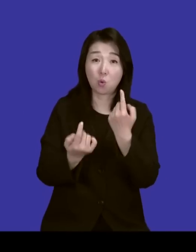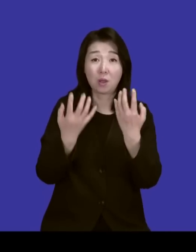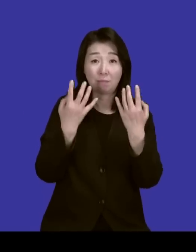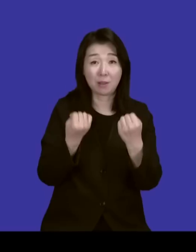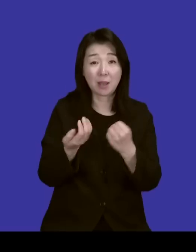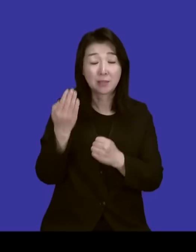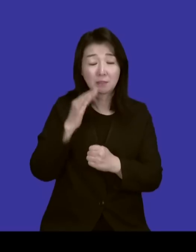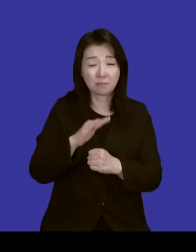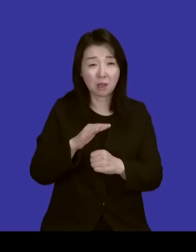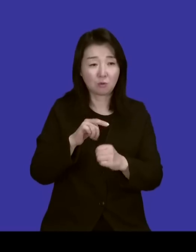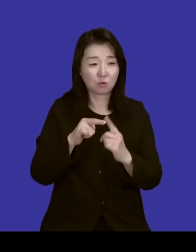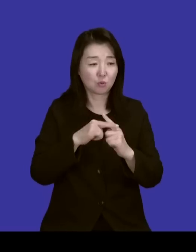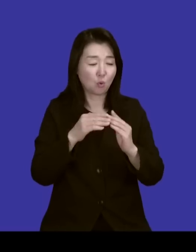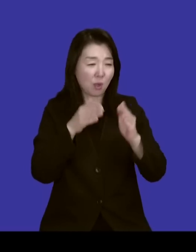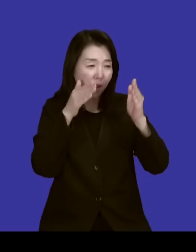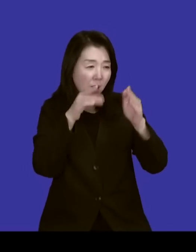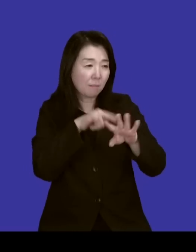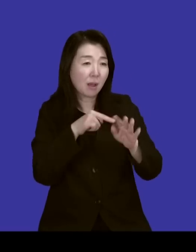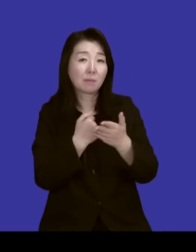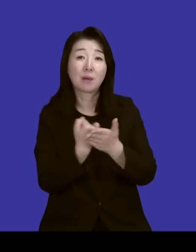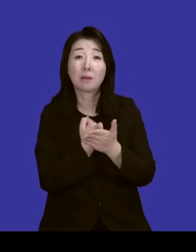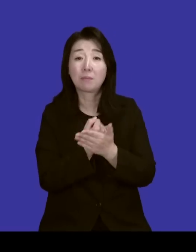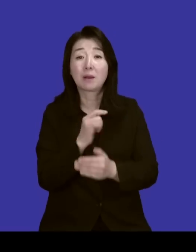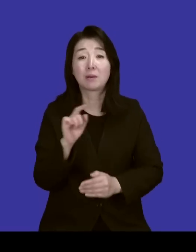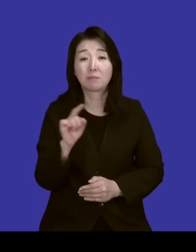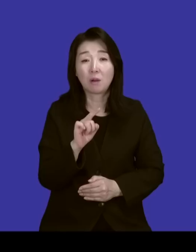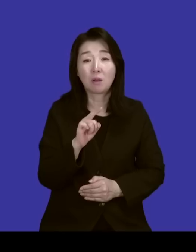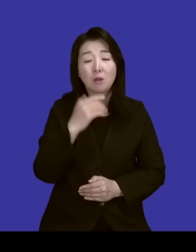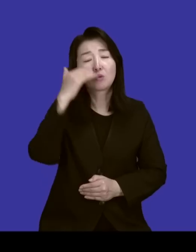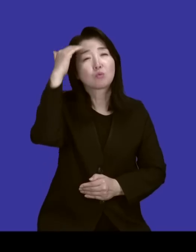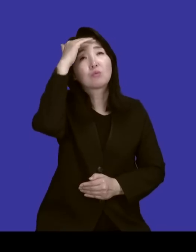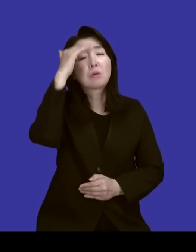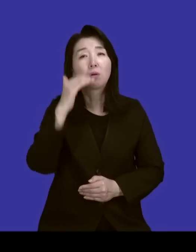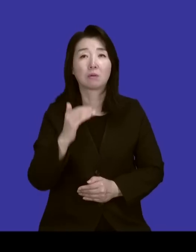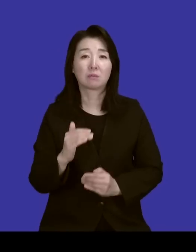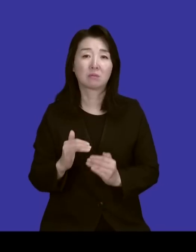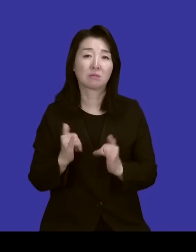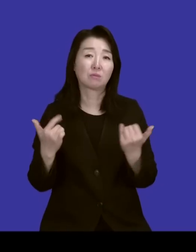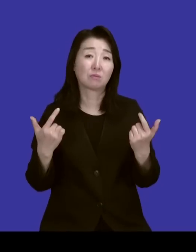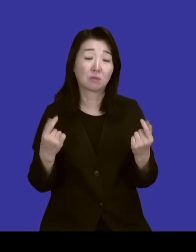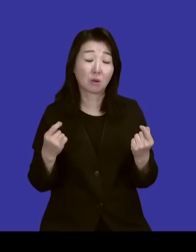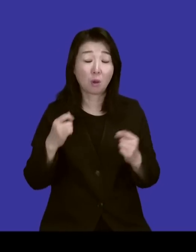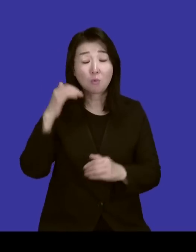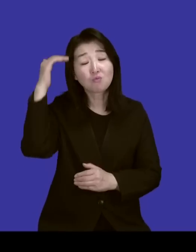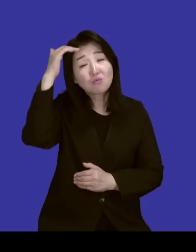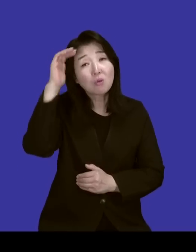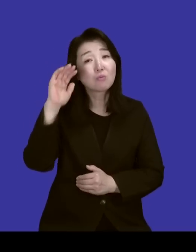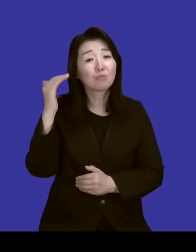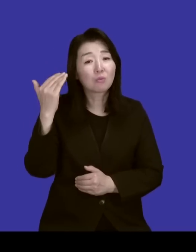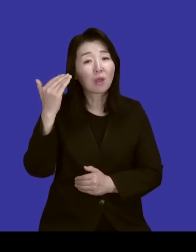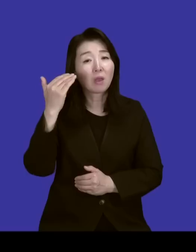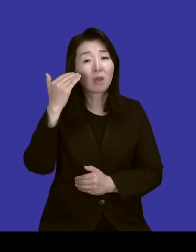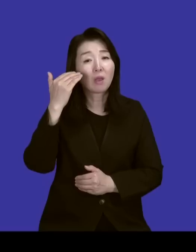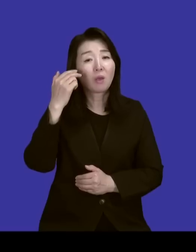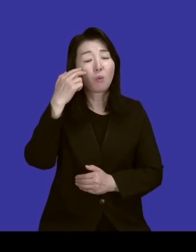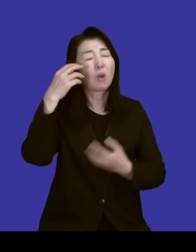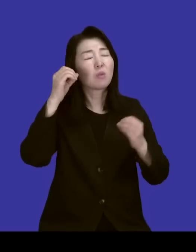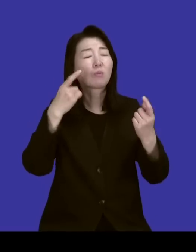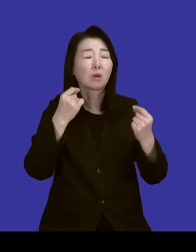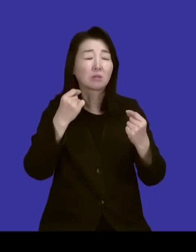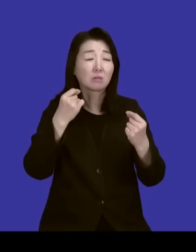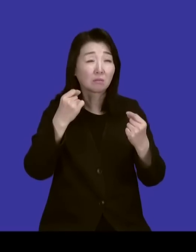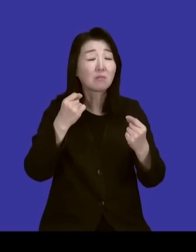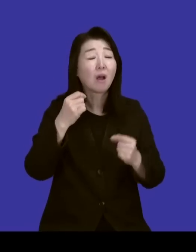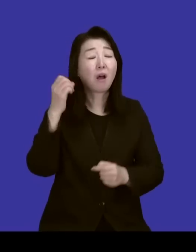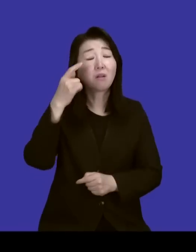향해서 가슴 아팠던 사실은 예. 교인들이 구경꾼 같이 구경꾼이 와서 연극 관람 뭐 콘서트 보는 것처럼